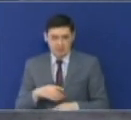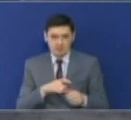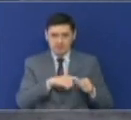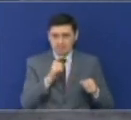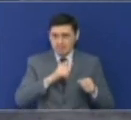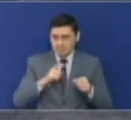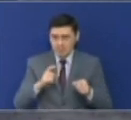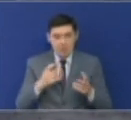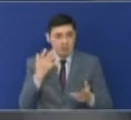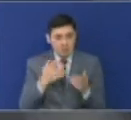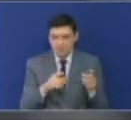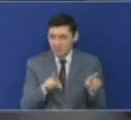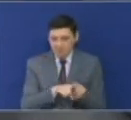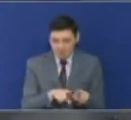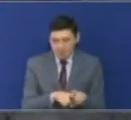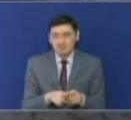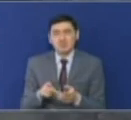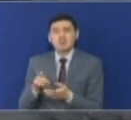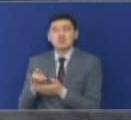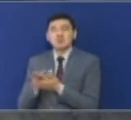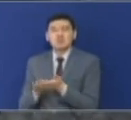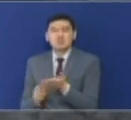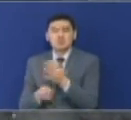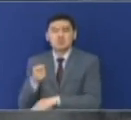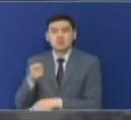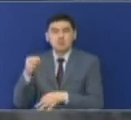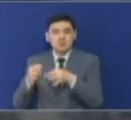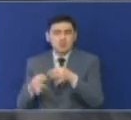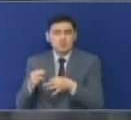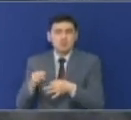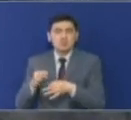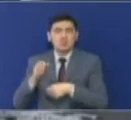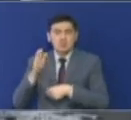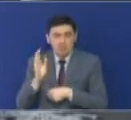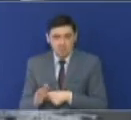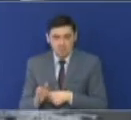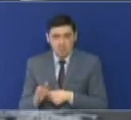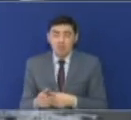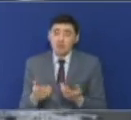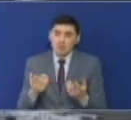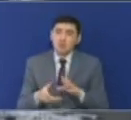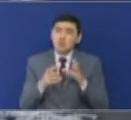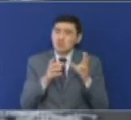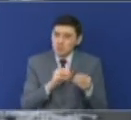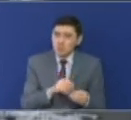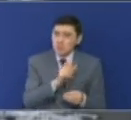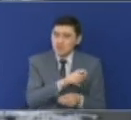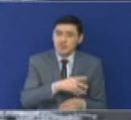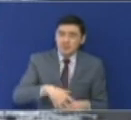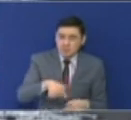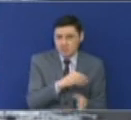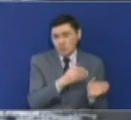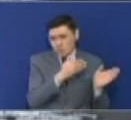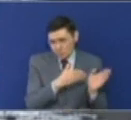то далее документы будут направлены в суд. Для того, чтобы не доводить до крайних мер, абонентам нужно вовремя оплачивать